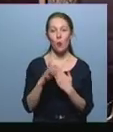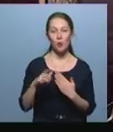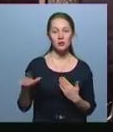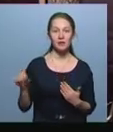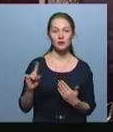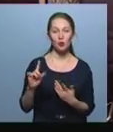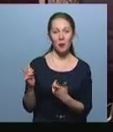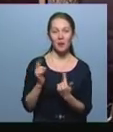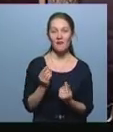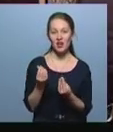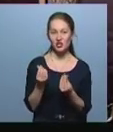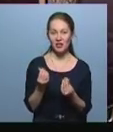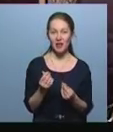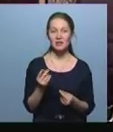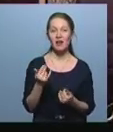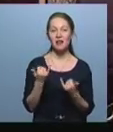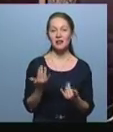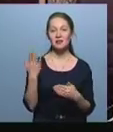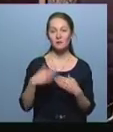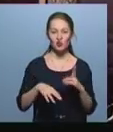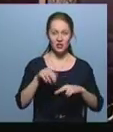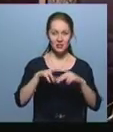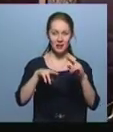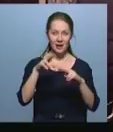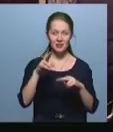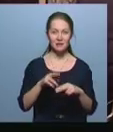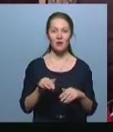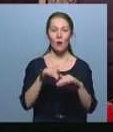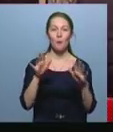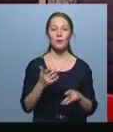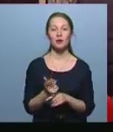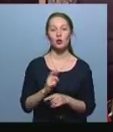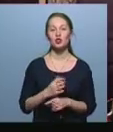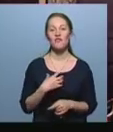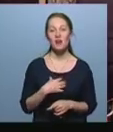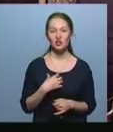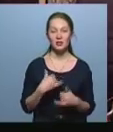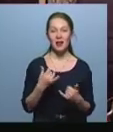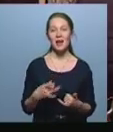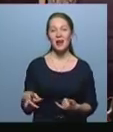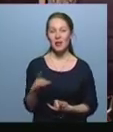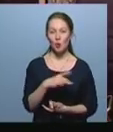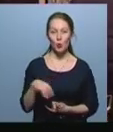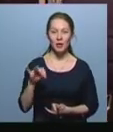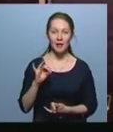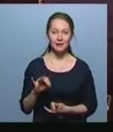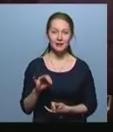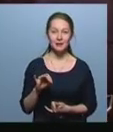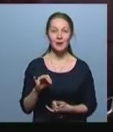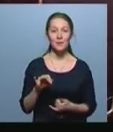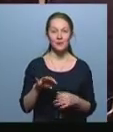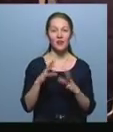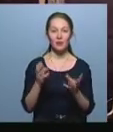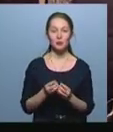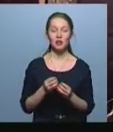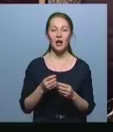привлечь средства для завершения строительства. Объект очень важен для района, ну и в принципе